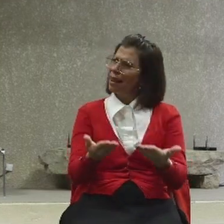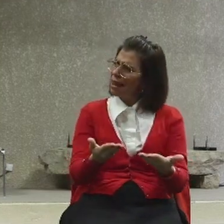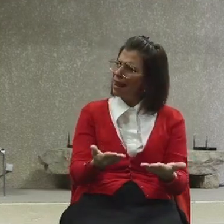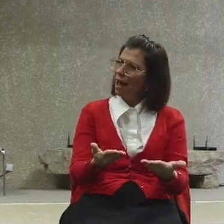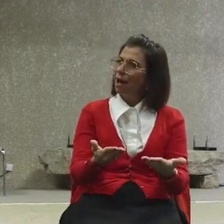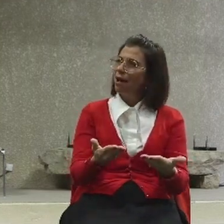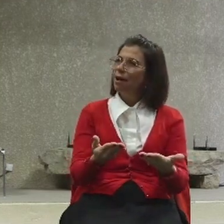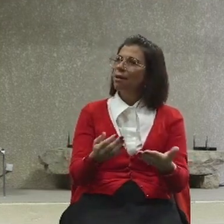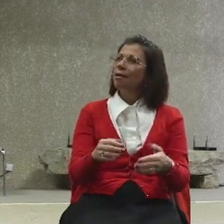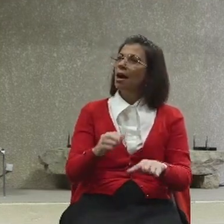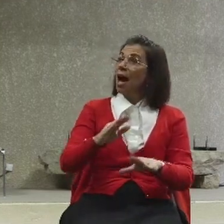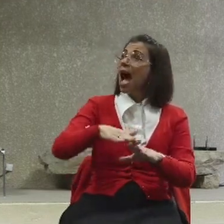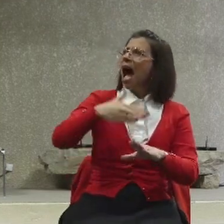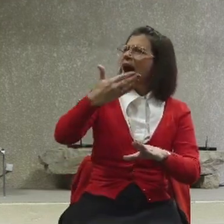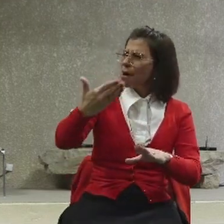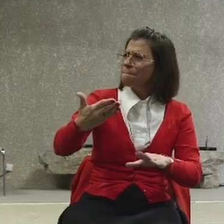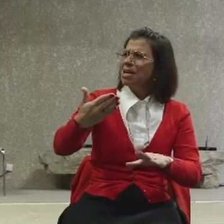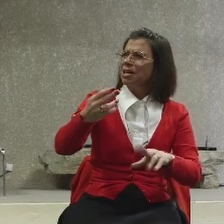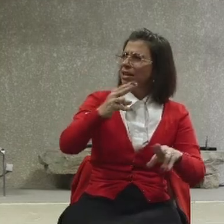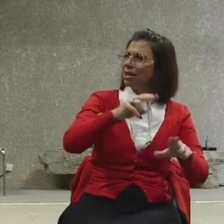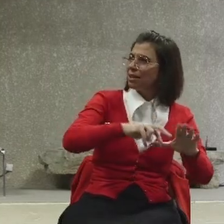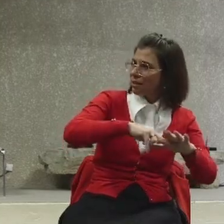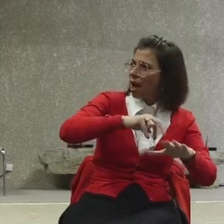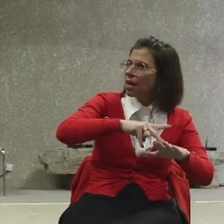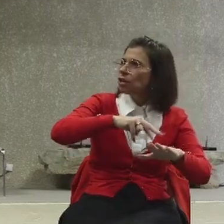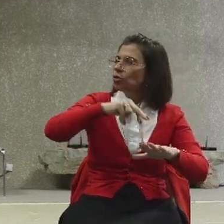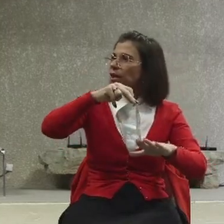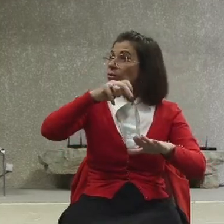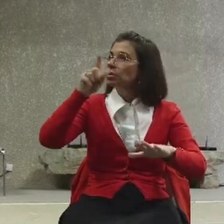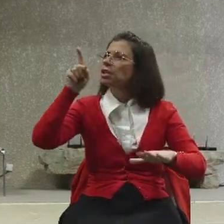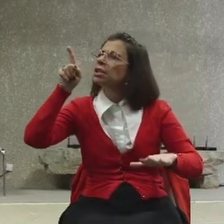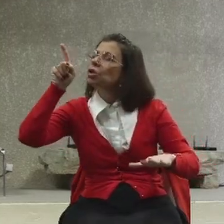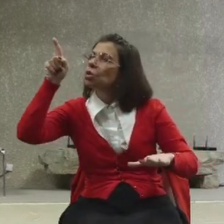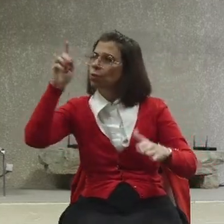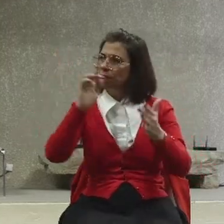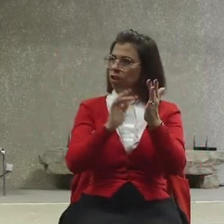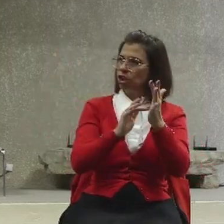protège. Oui, le malin pourrait venir frapper à notre porte.